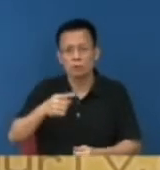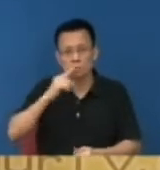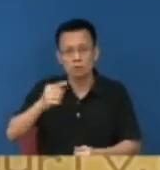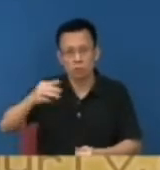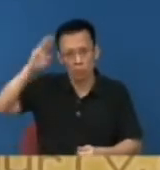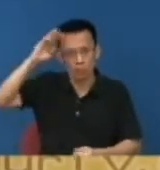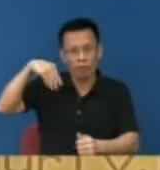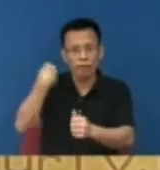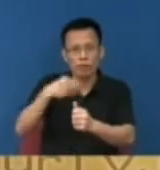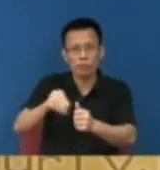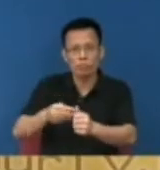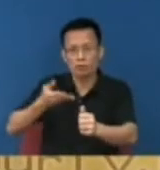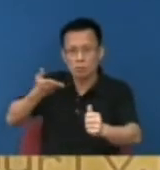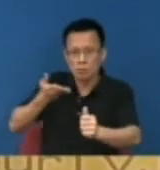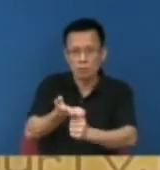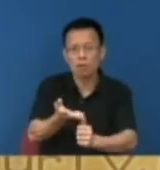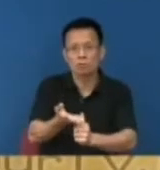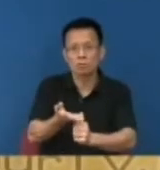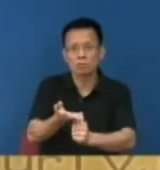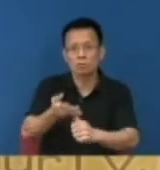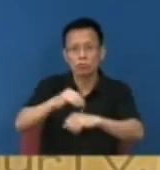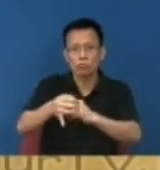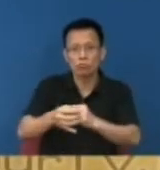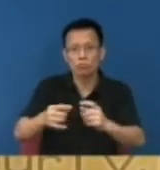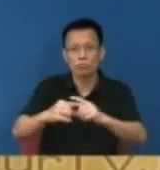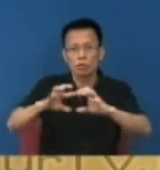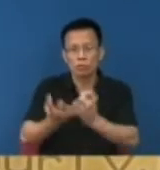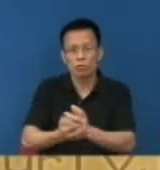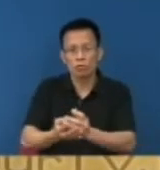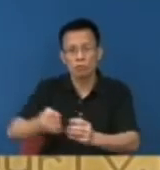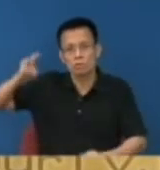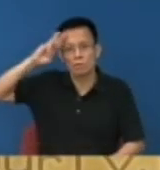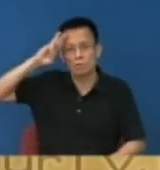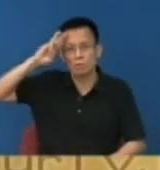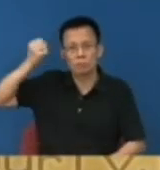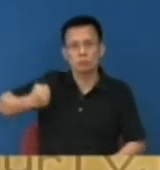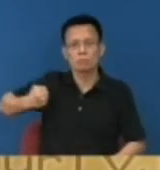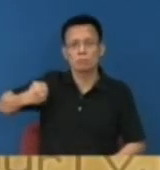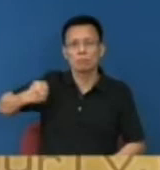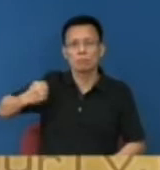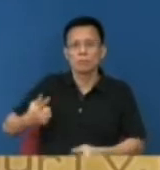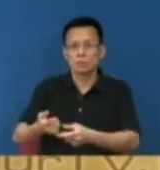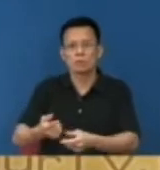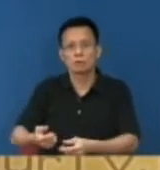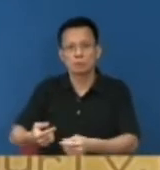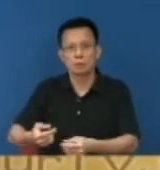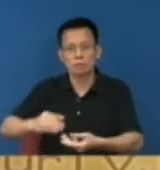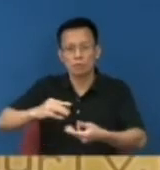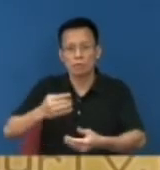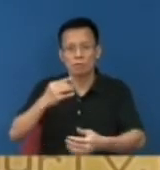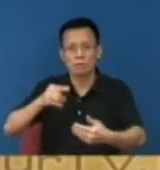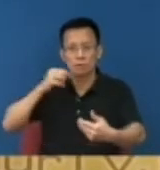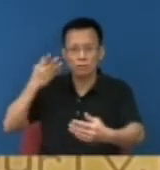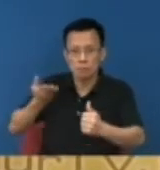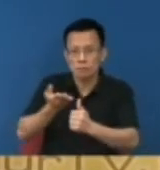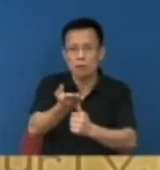個國民黨嘅士兵嘅喎，殺呢一個反對共產黨奪權嘅人嘅喎。